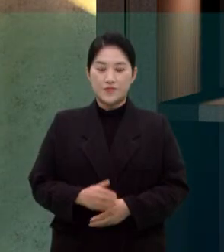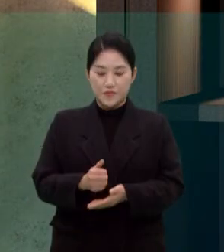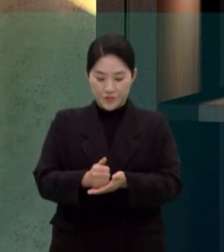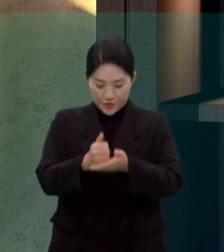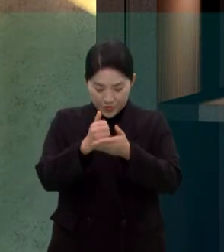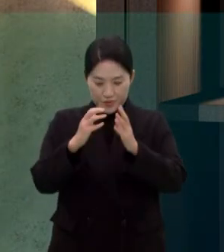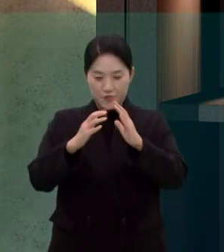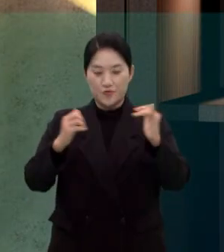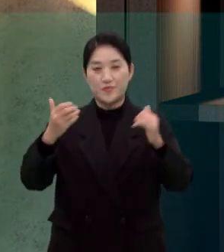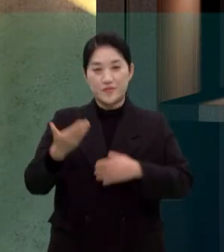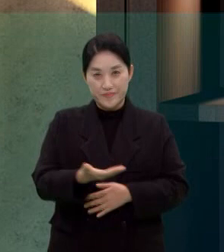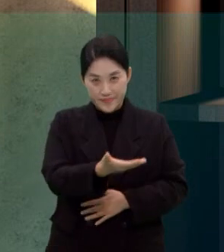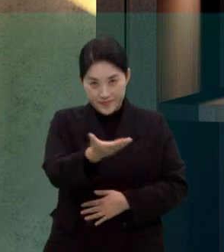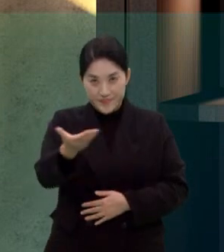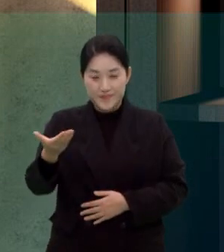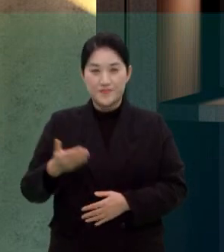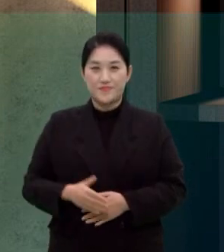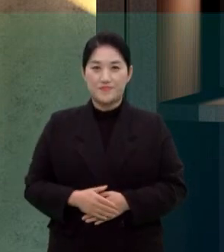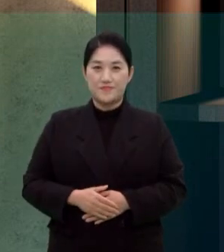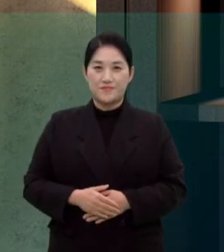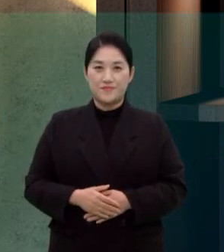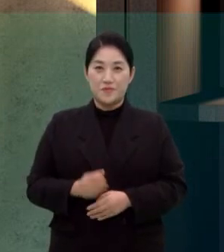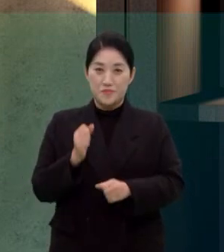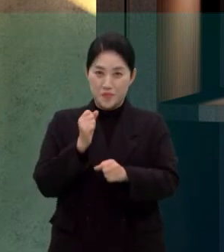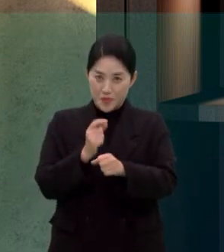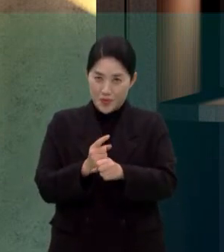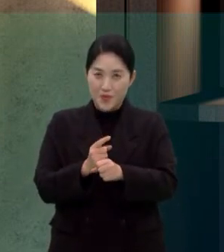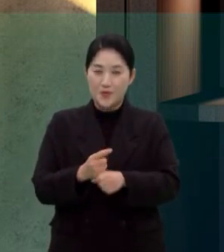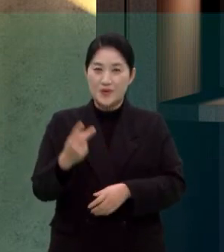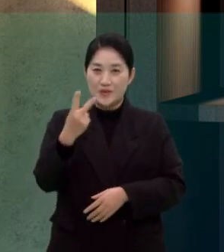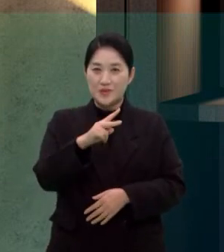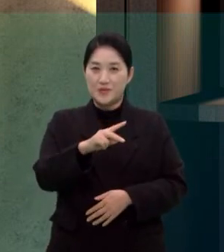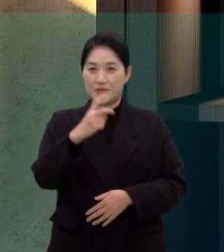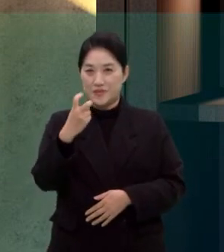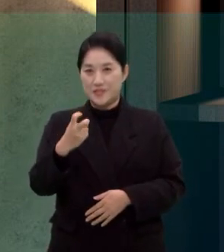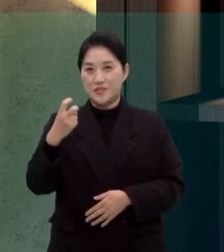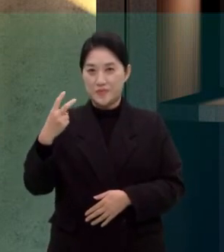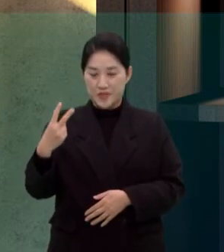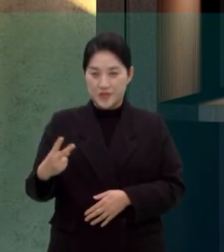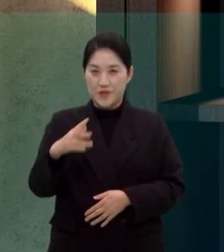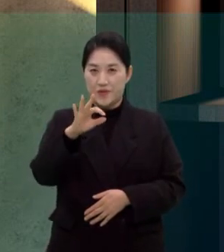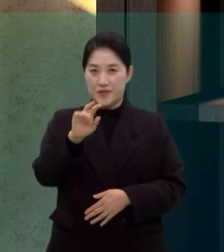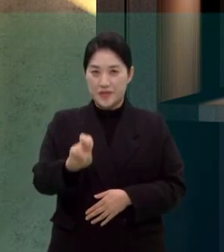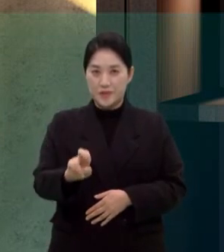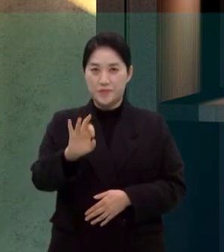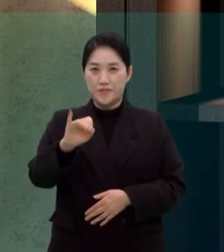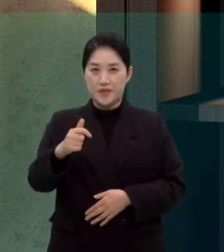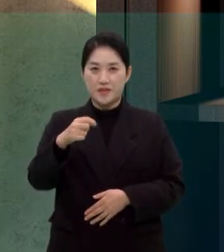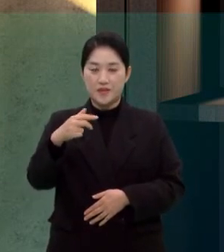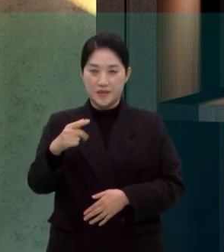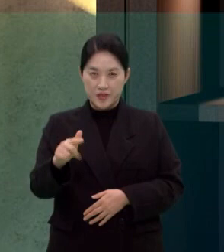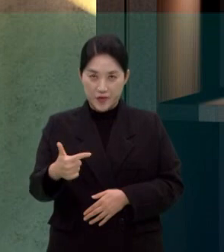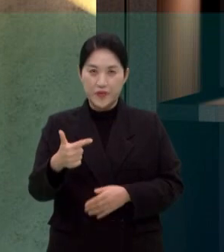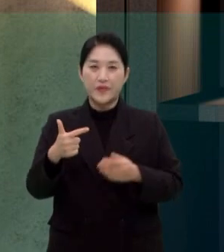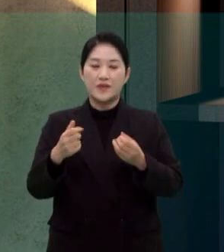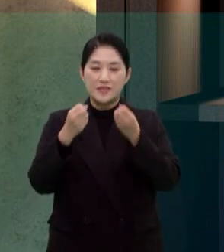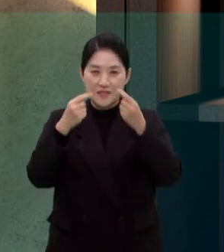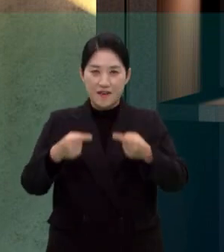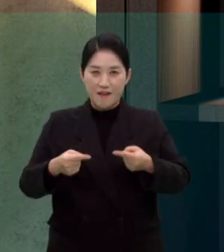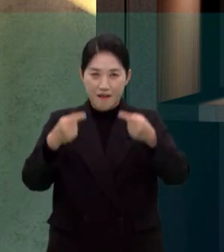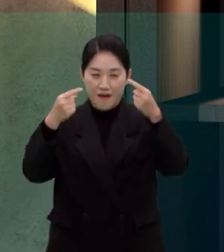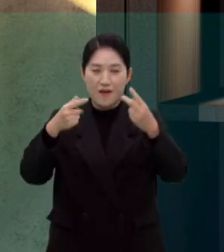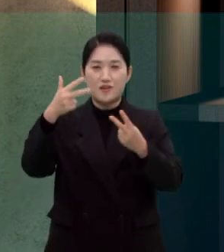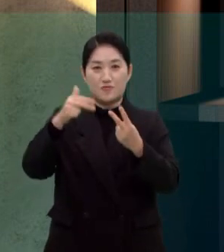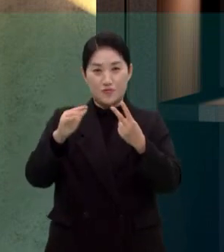존경하는 국민 여러분, 어느덧 2022년 이민년 새해가 밝은 지 2주가 지났습니다. 새해